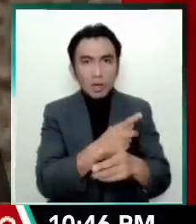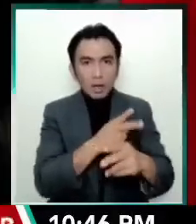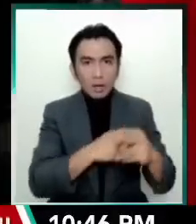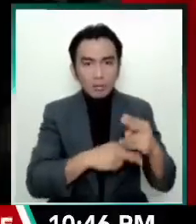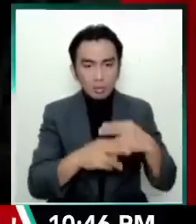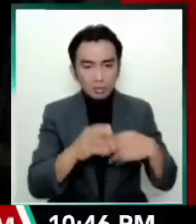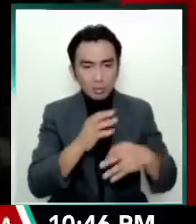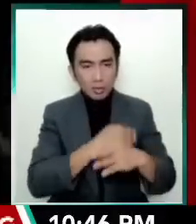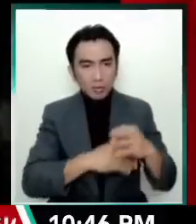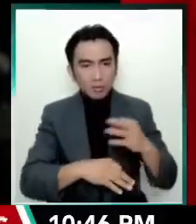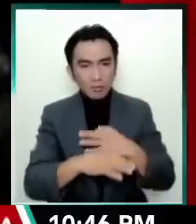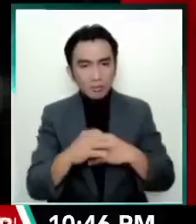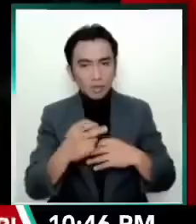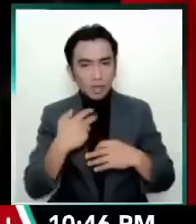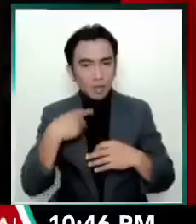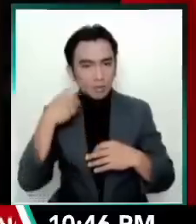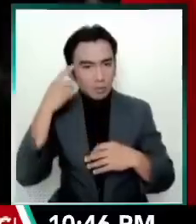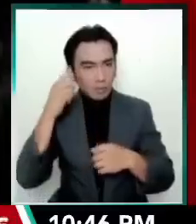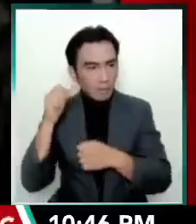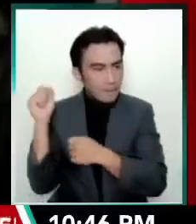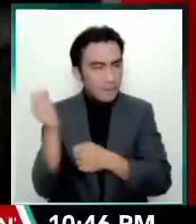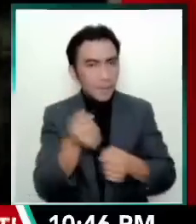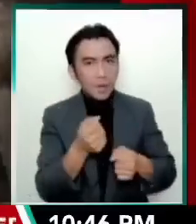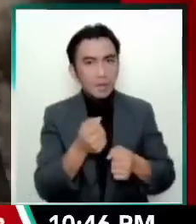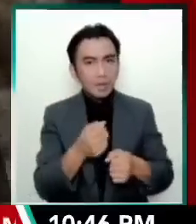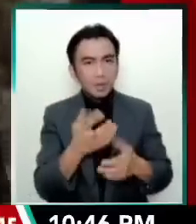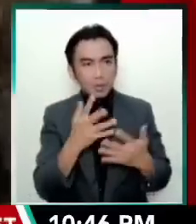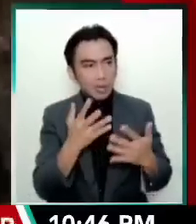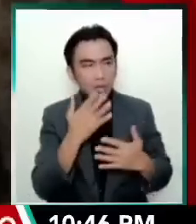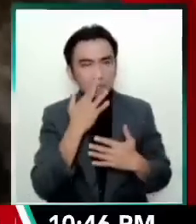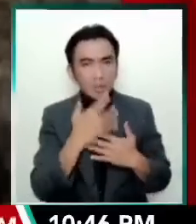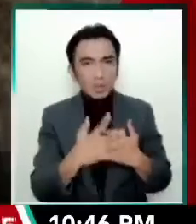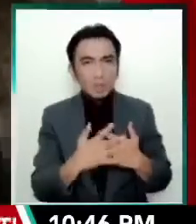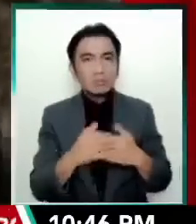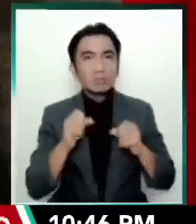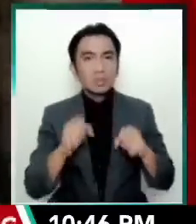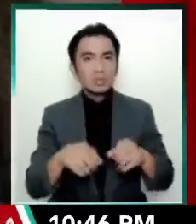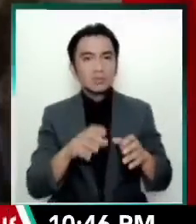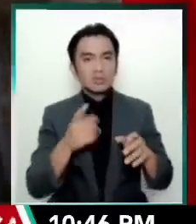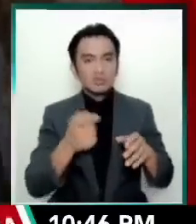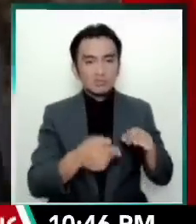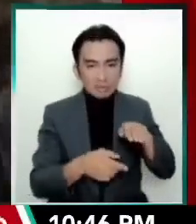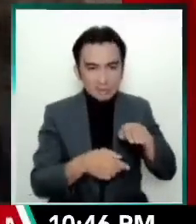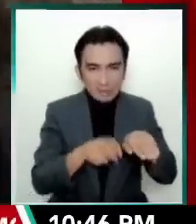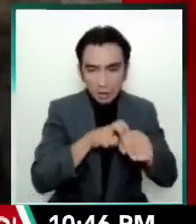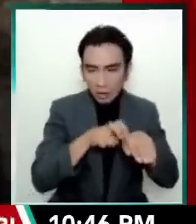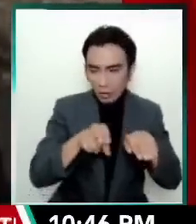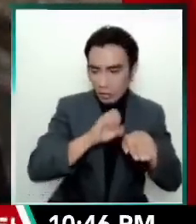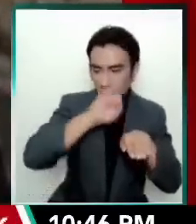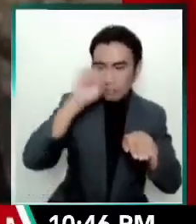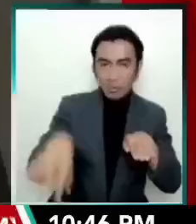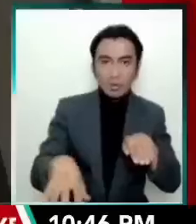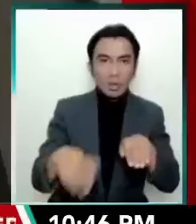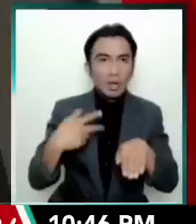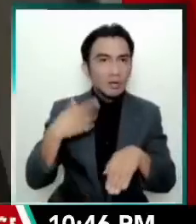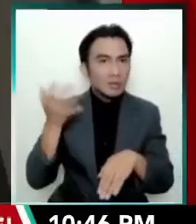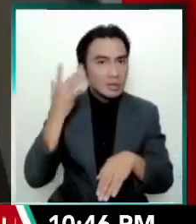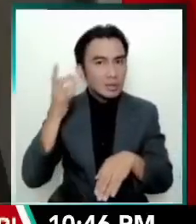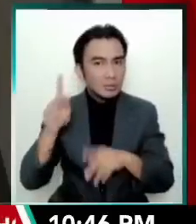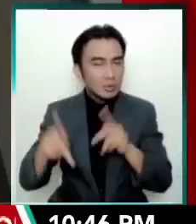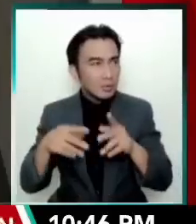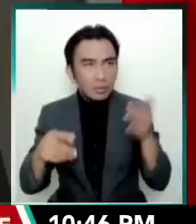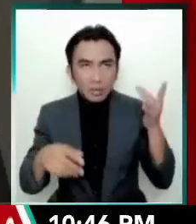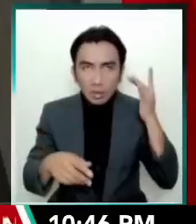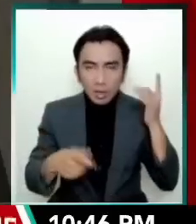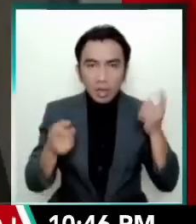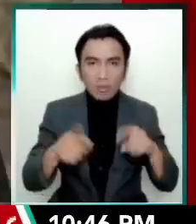ulo. Dahil walang bakas ng dugo, posible raw na itinapon lang ito sa lugar. May narinig din daw na putok ng baril ang ilang residente Miyerkules ng gabi mula